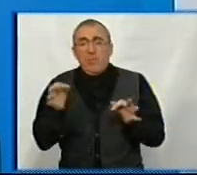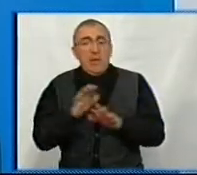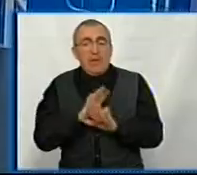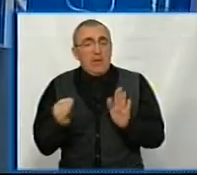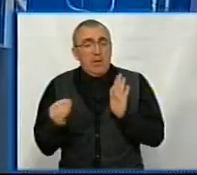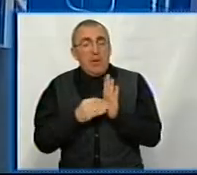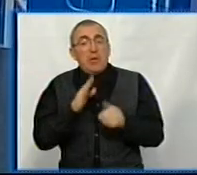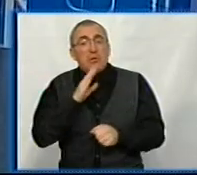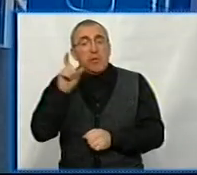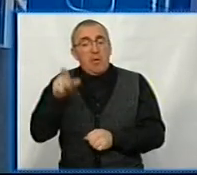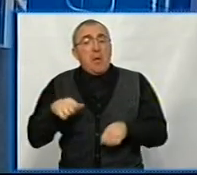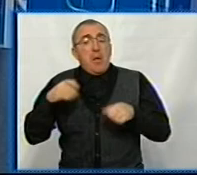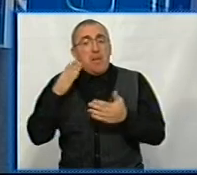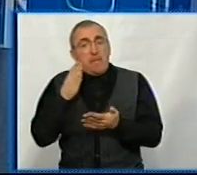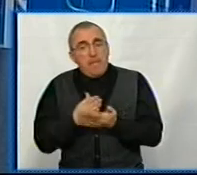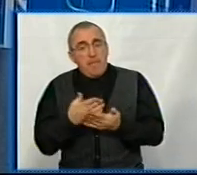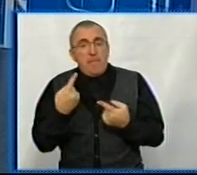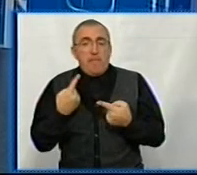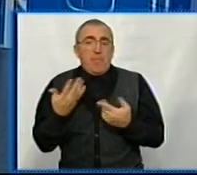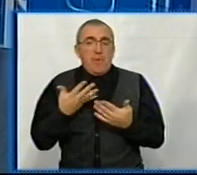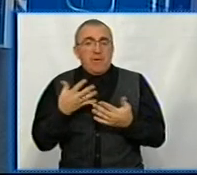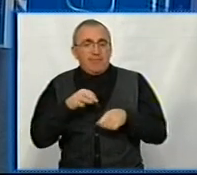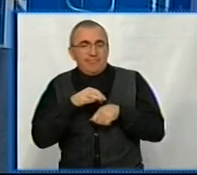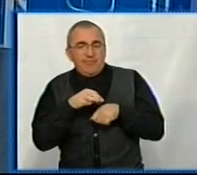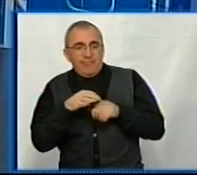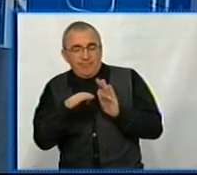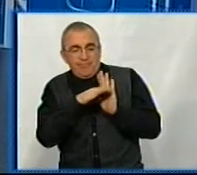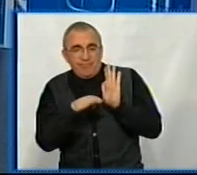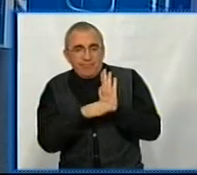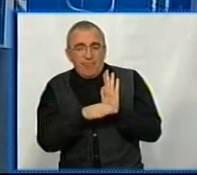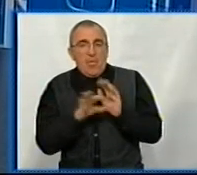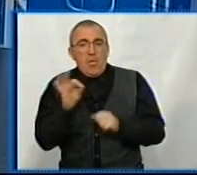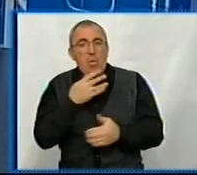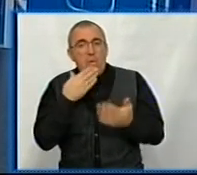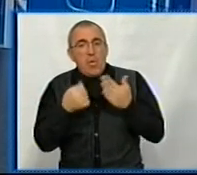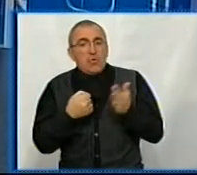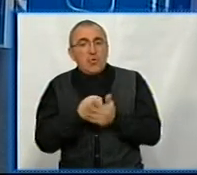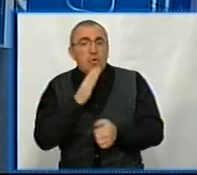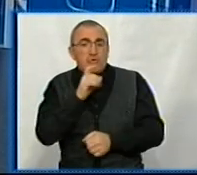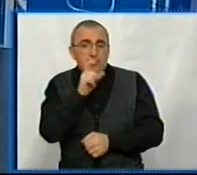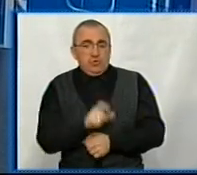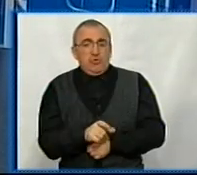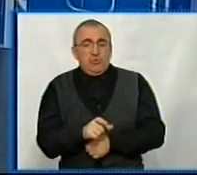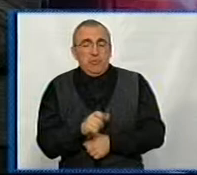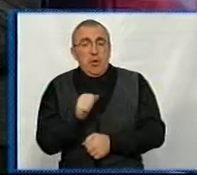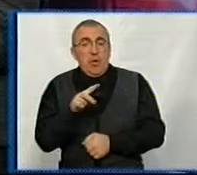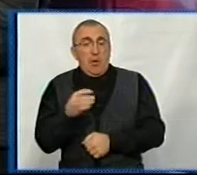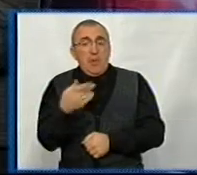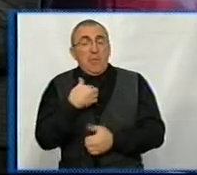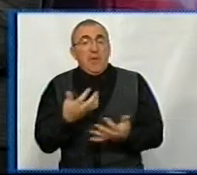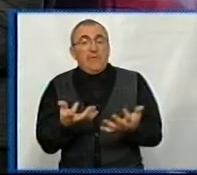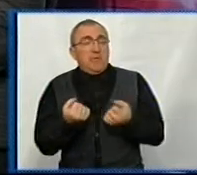написано, що жінка має якісь дискримінаційні норми по відношенню до жінки є. Да? Але якщо ми